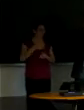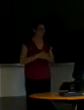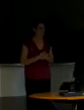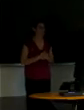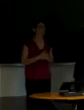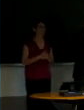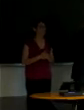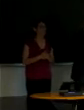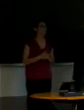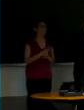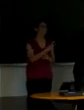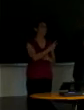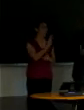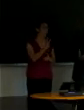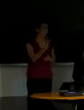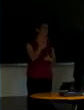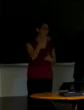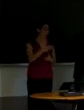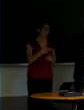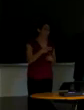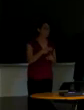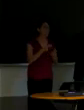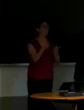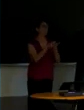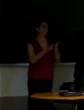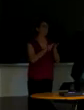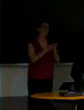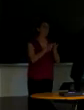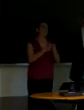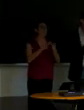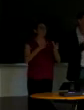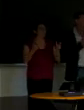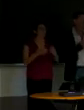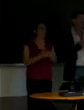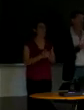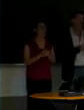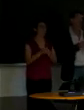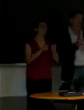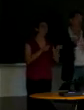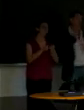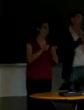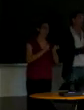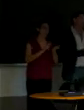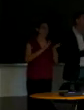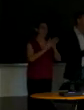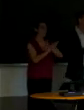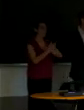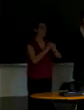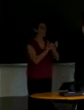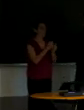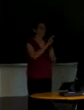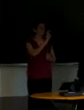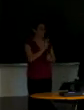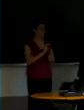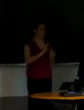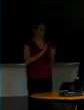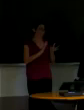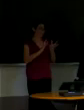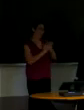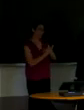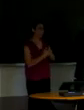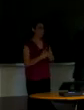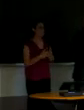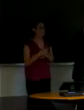In particolare il secondo anno è progettazione e sviluppo, gestione e conversione delle forme di energia, quindi si comincia a